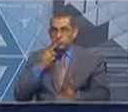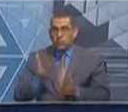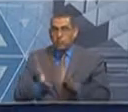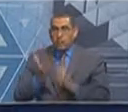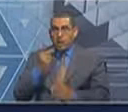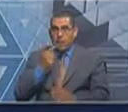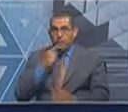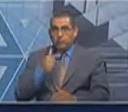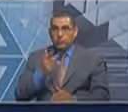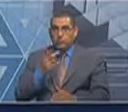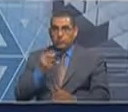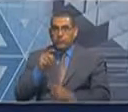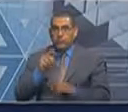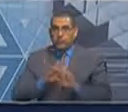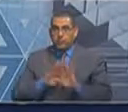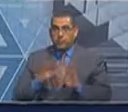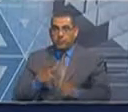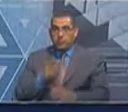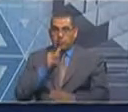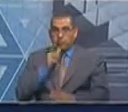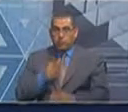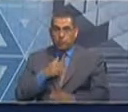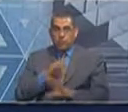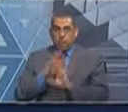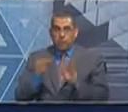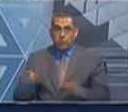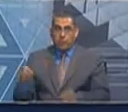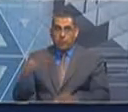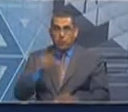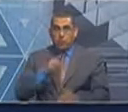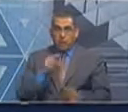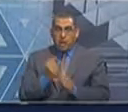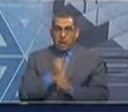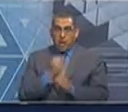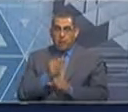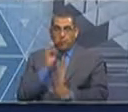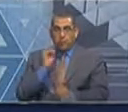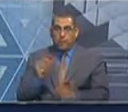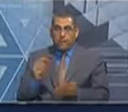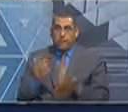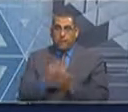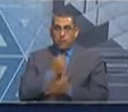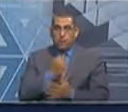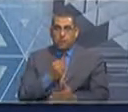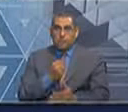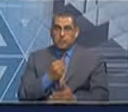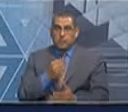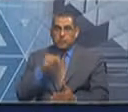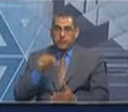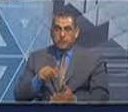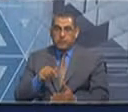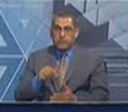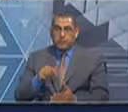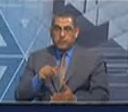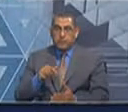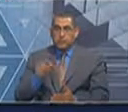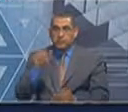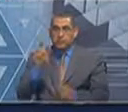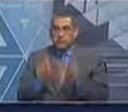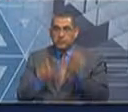عن 20%. كل ده حرص على ان هو يتيح فرصة طيبة لأصحاب